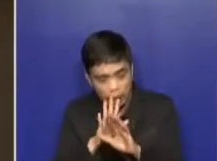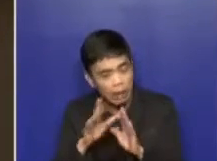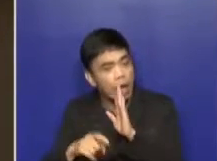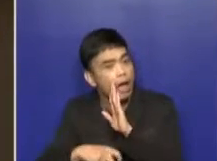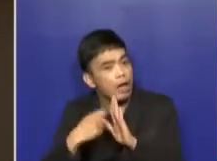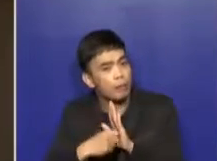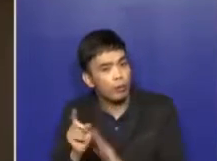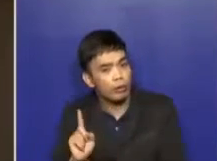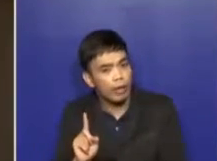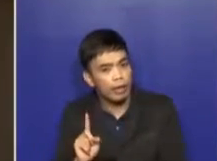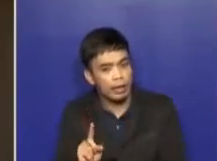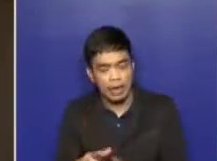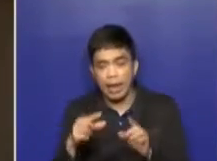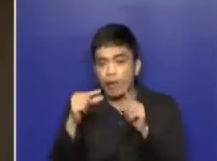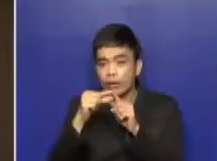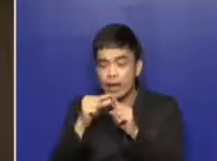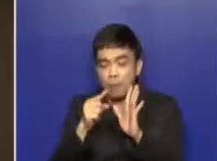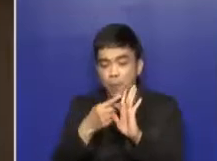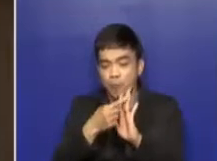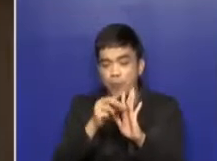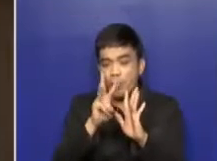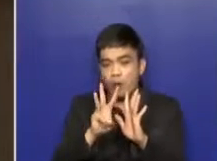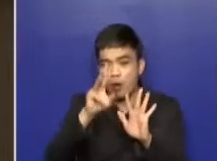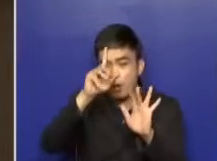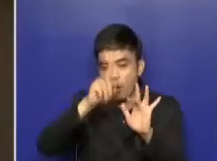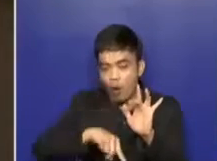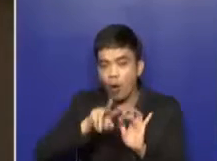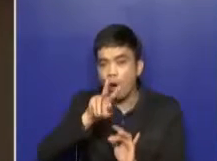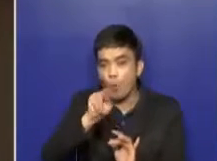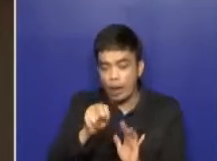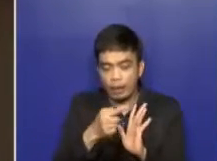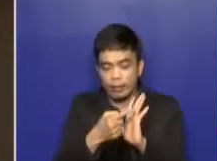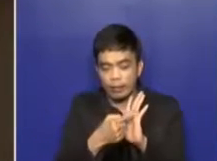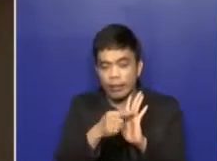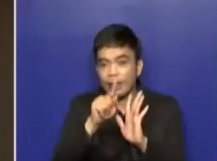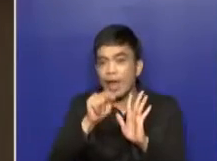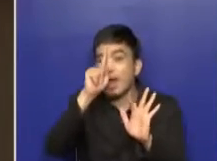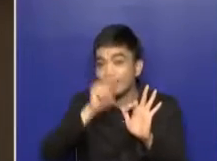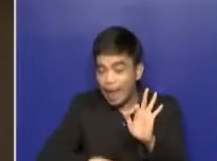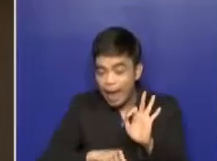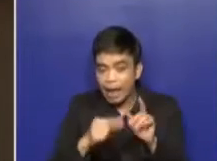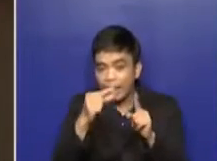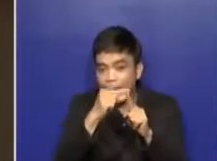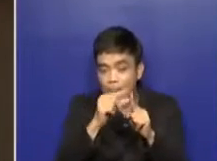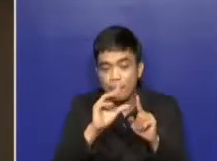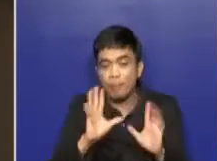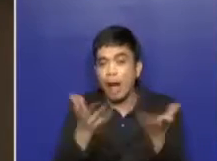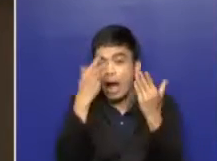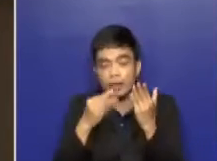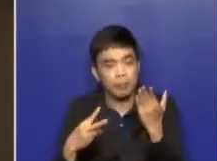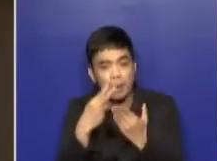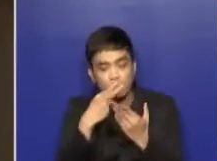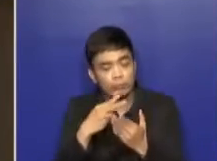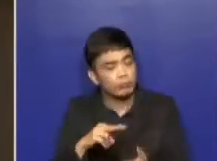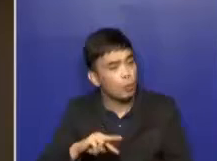รและตัดคำว่าเว้นแต่ออกไปพอมาเขียนวรรค2ก็ไม่มีคำว่าเว้นแต่นะครับเพื่อให้มีความชัดเจนขึ้นหรืออย่างไร